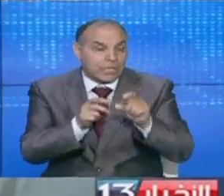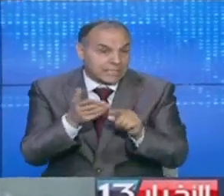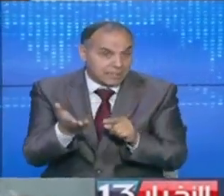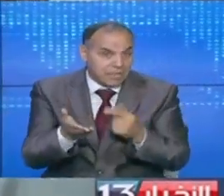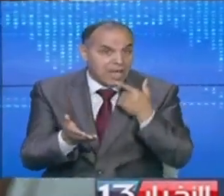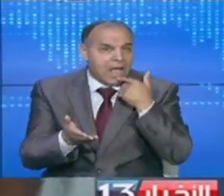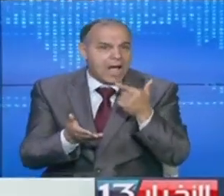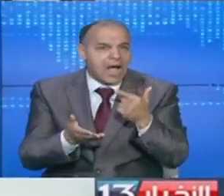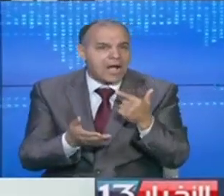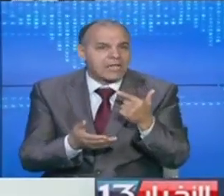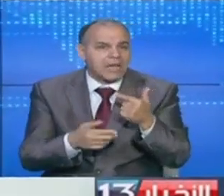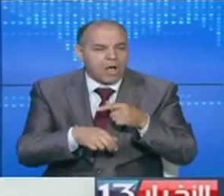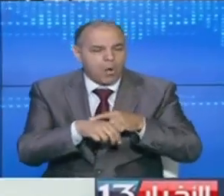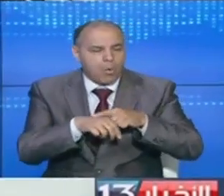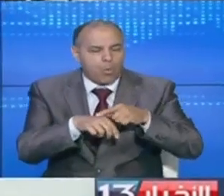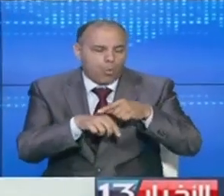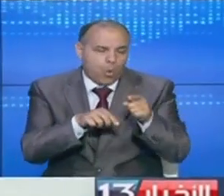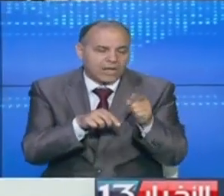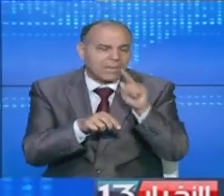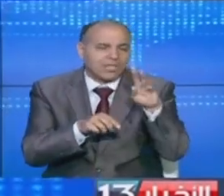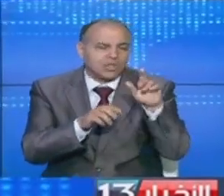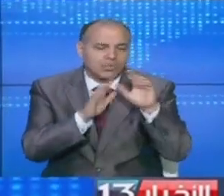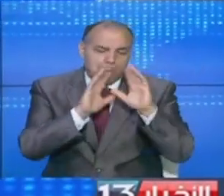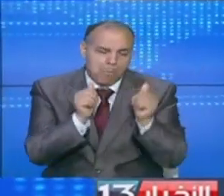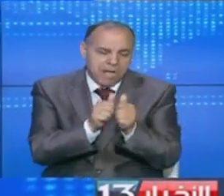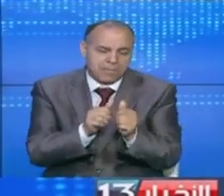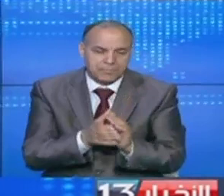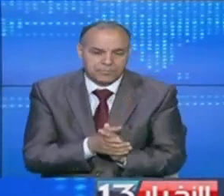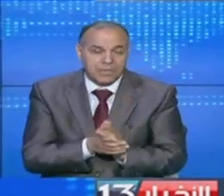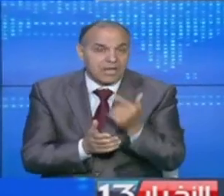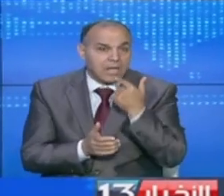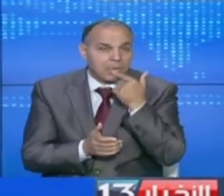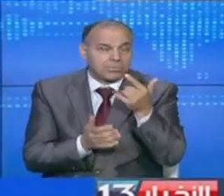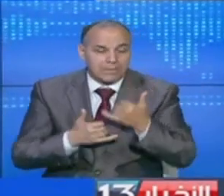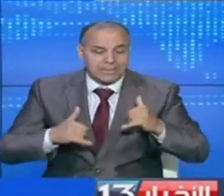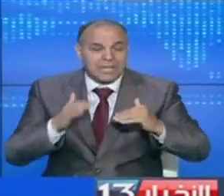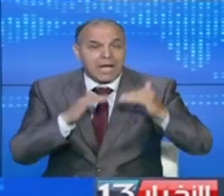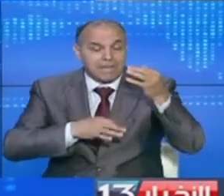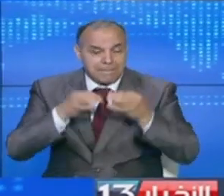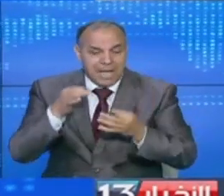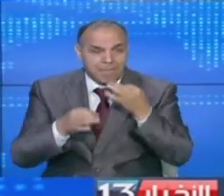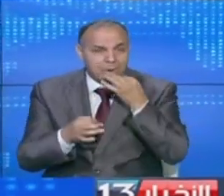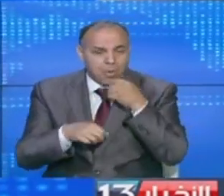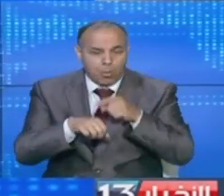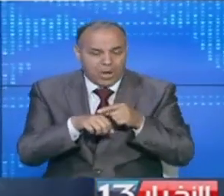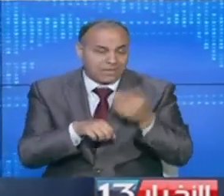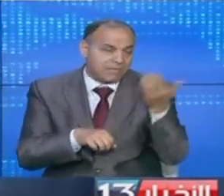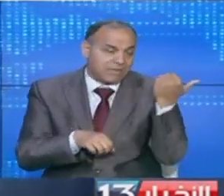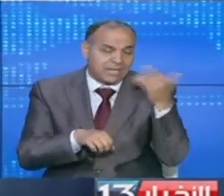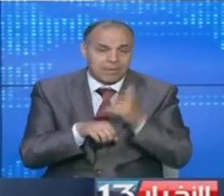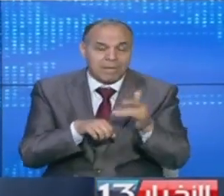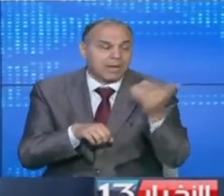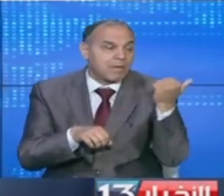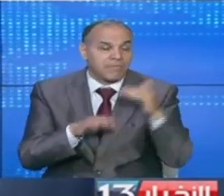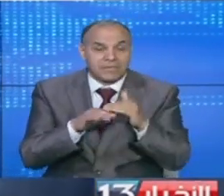طيله فتره الحجر الصحيه اصدر المجلس الاعلى للقضاء في ساعه متاخره من